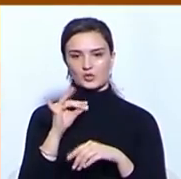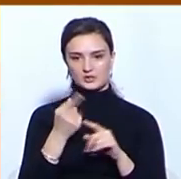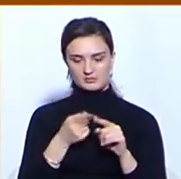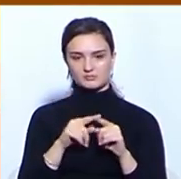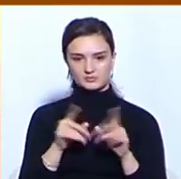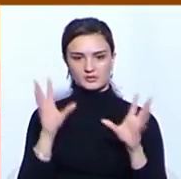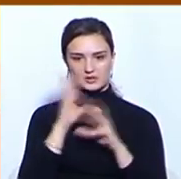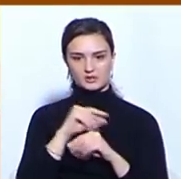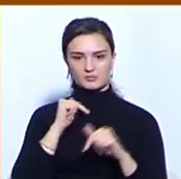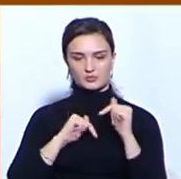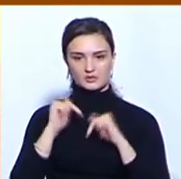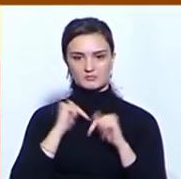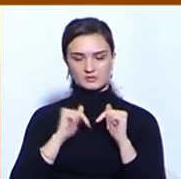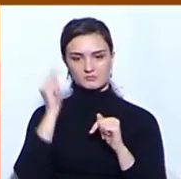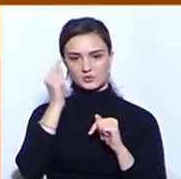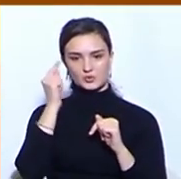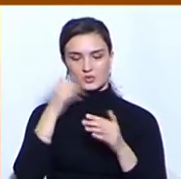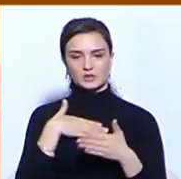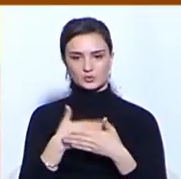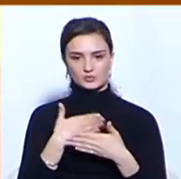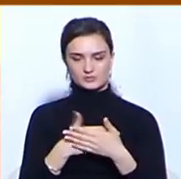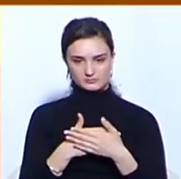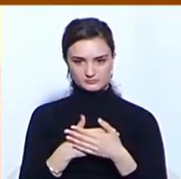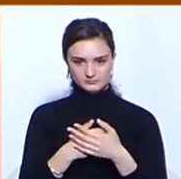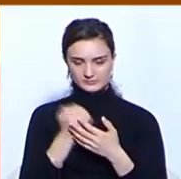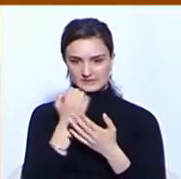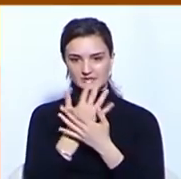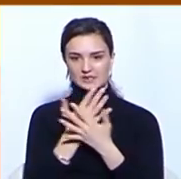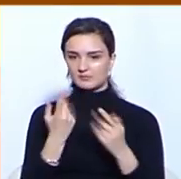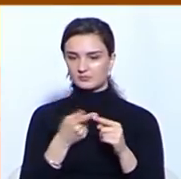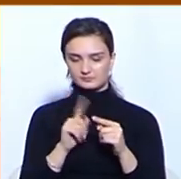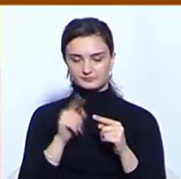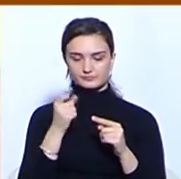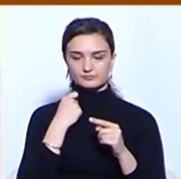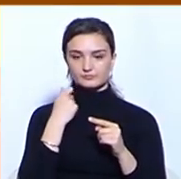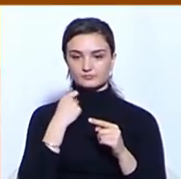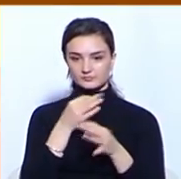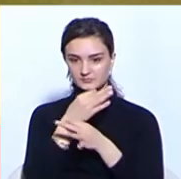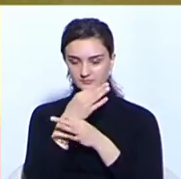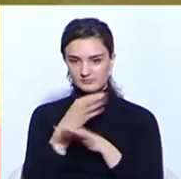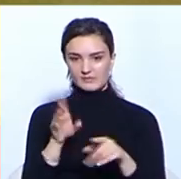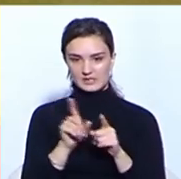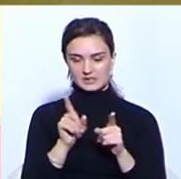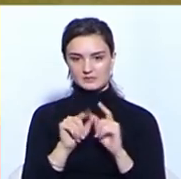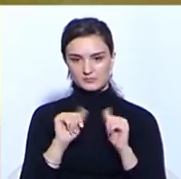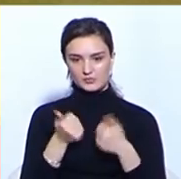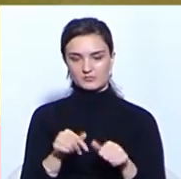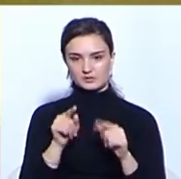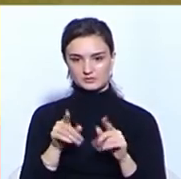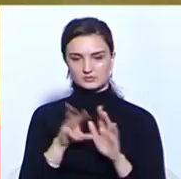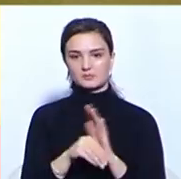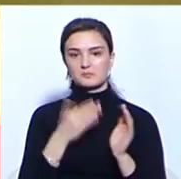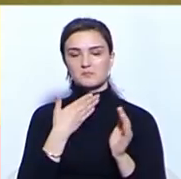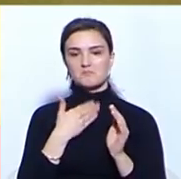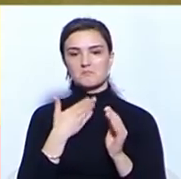შევსებას ახერხებენ ორგანიზმის. ფსიქოაქტიური ნივთიერება, რომელიც ალკოჰოლის სახით არის ნებისმიერ ასეთ ტიპის სასმელში,